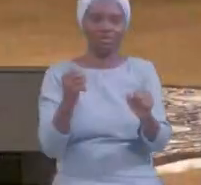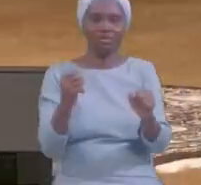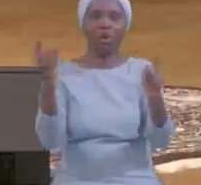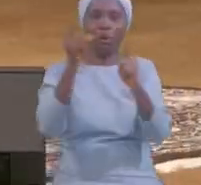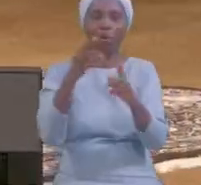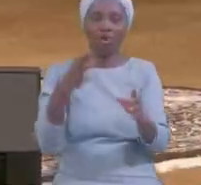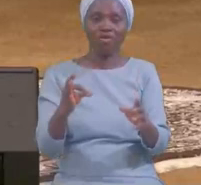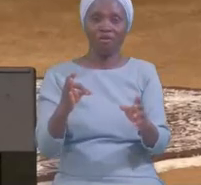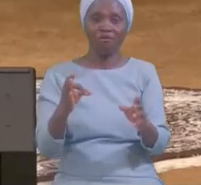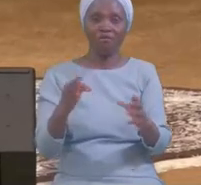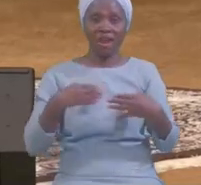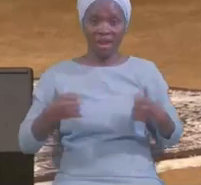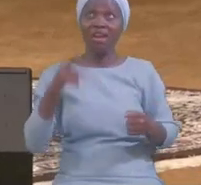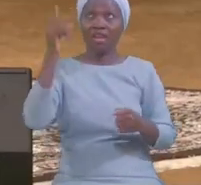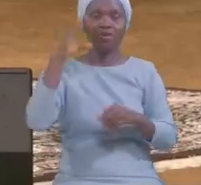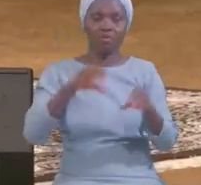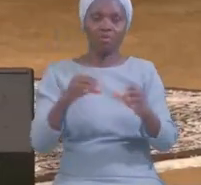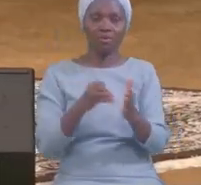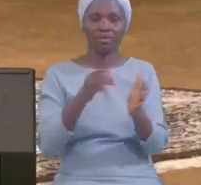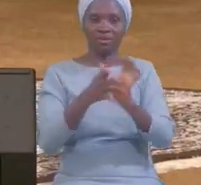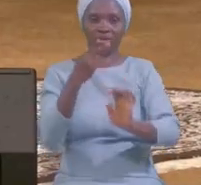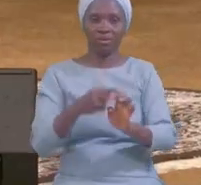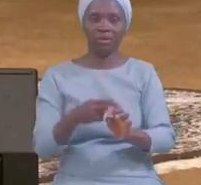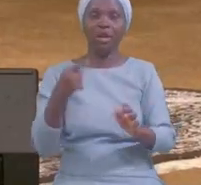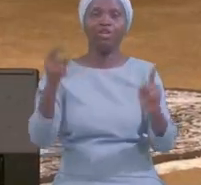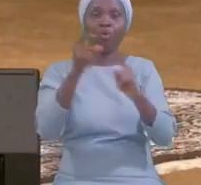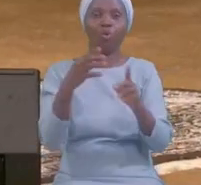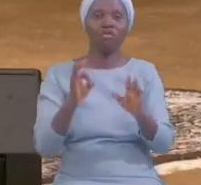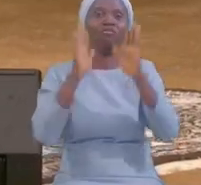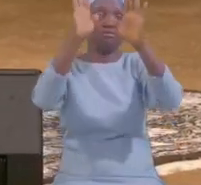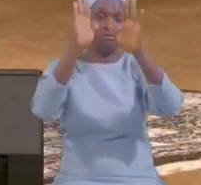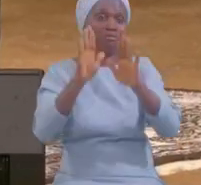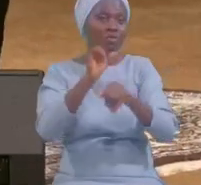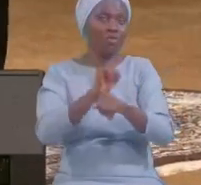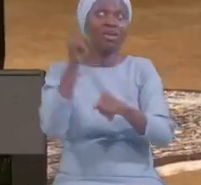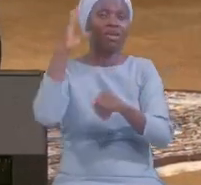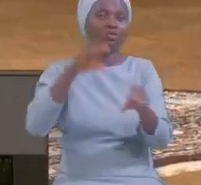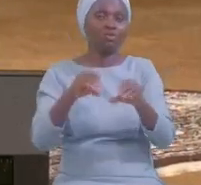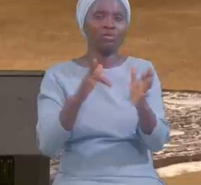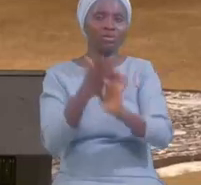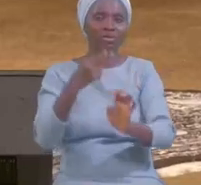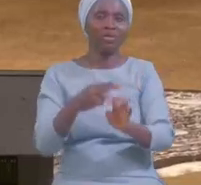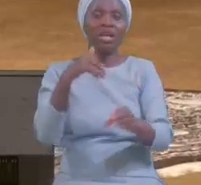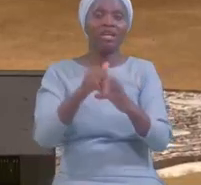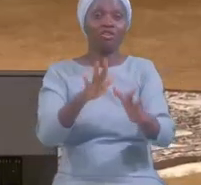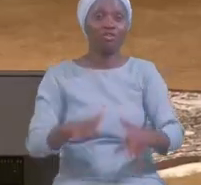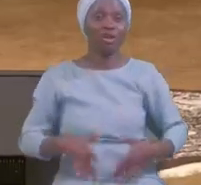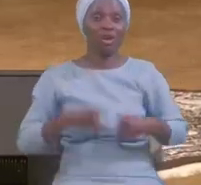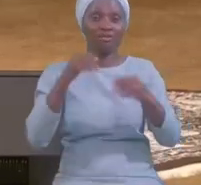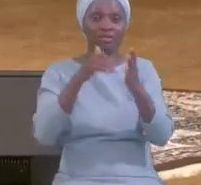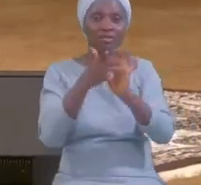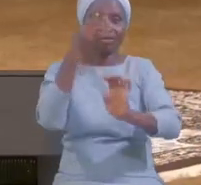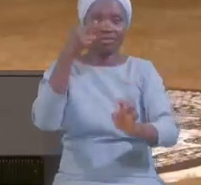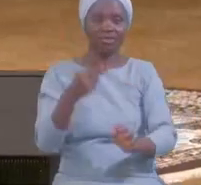La parole de guérison va l'accomplir. La parole des miracles, il va l'accomplir dans votre vie au nom